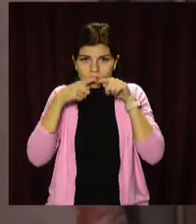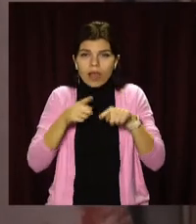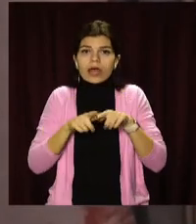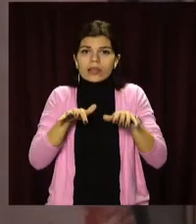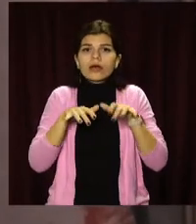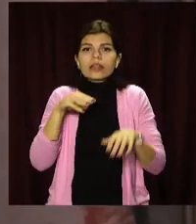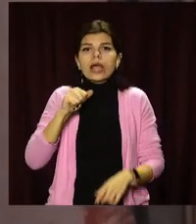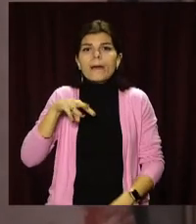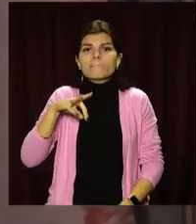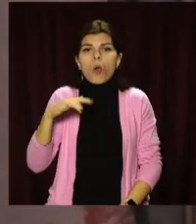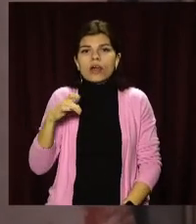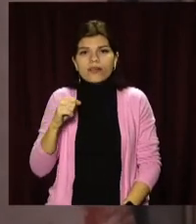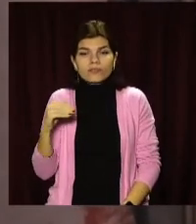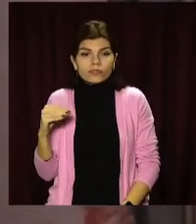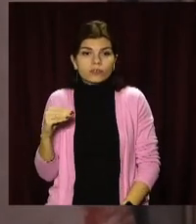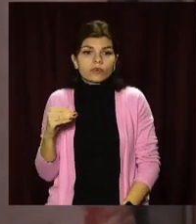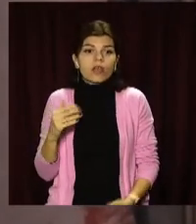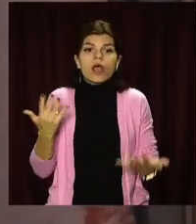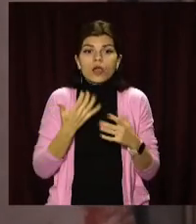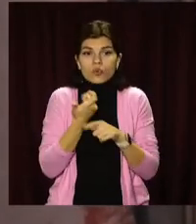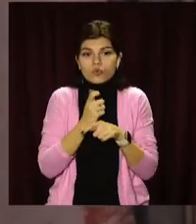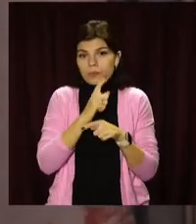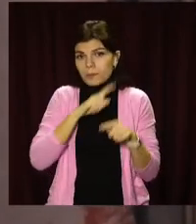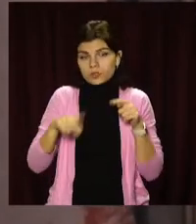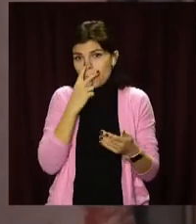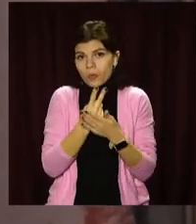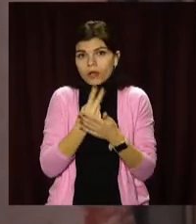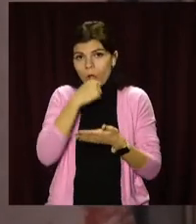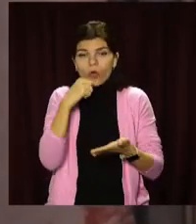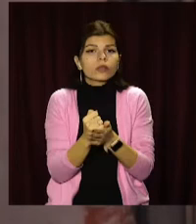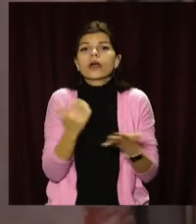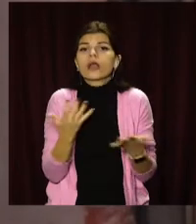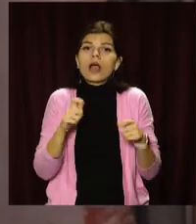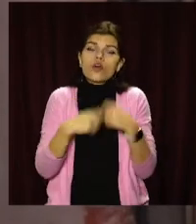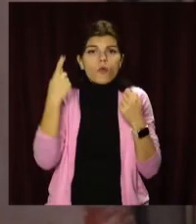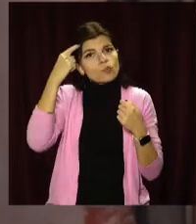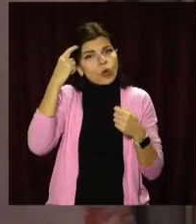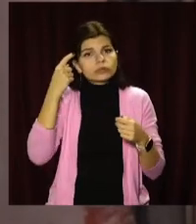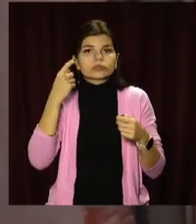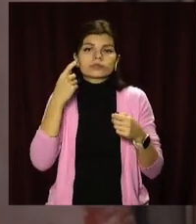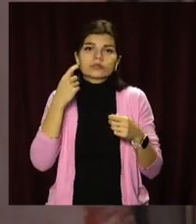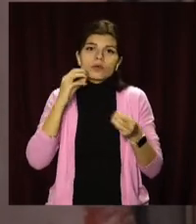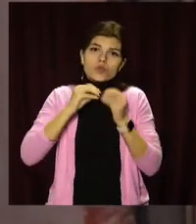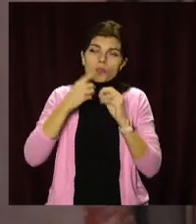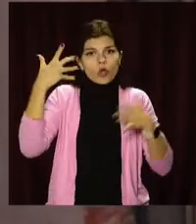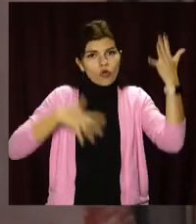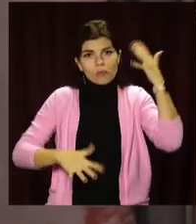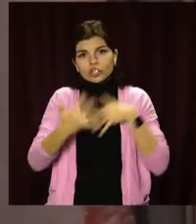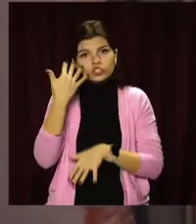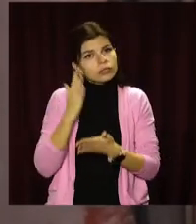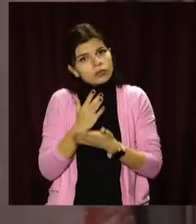компьютерный томограф, который быстро поставит диагноз нарушения мозгового кровообращения. Здесь